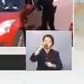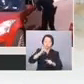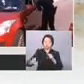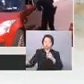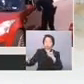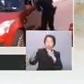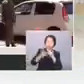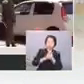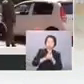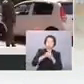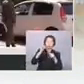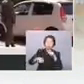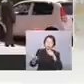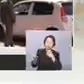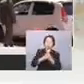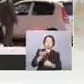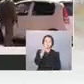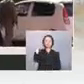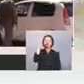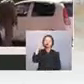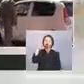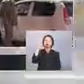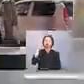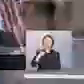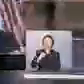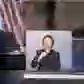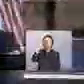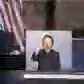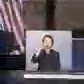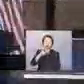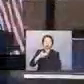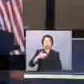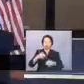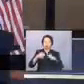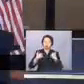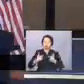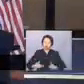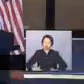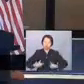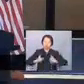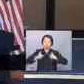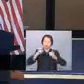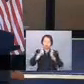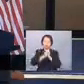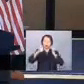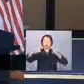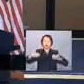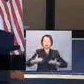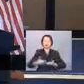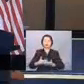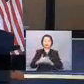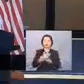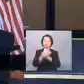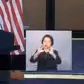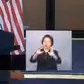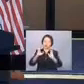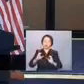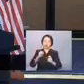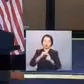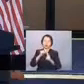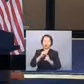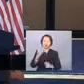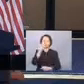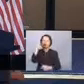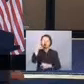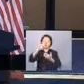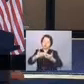Kembali seperti biasa. Kita akan menjalani kehidupan dengan the new normal atau